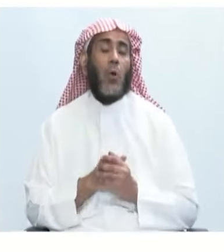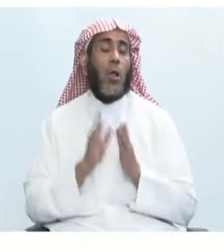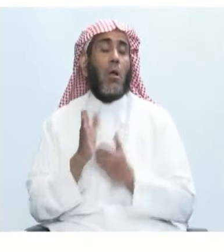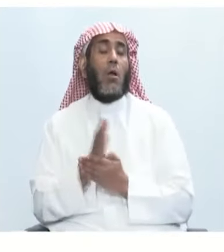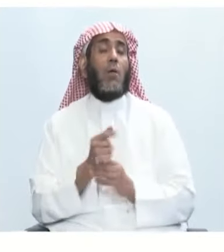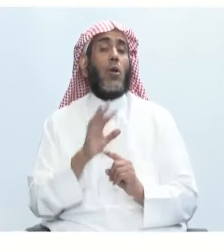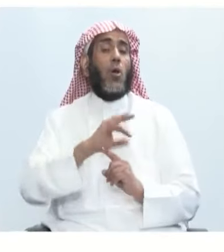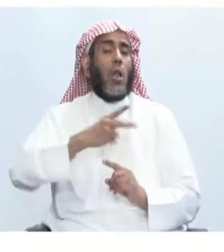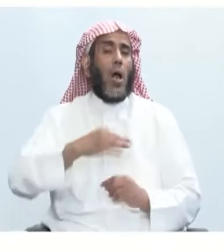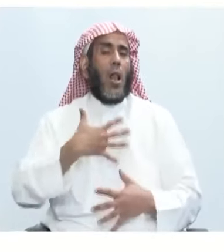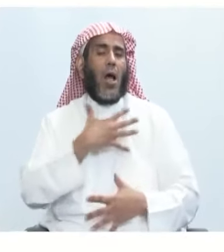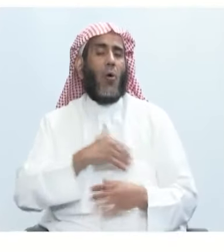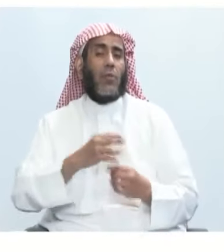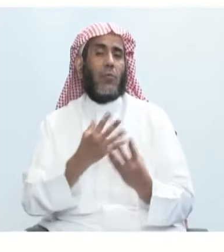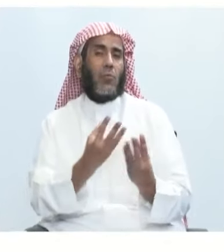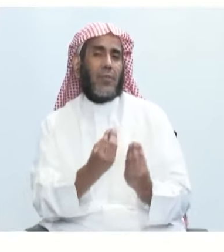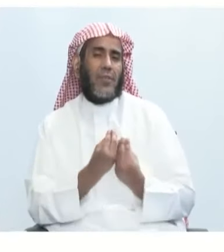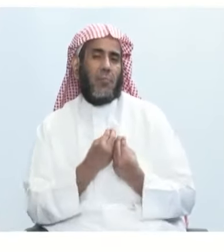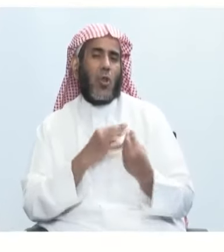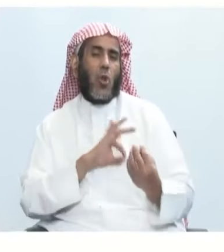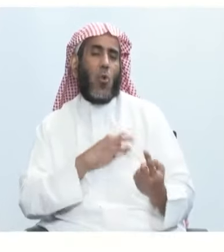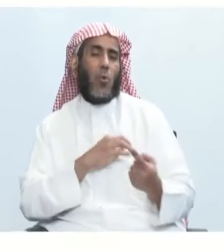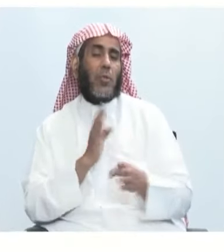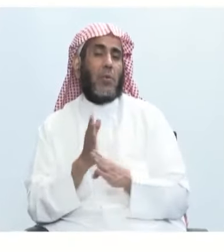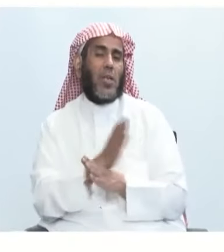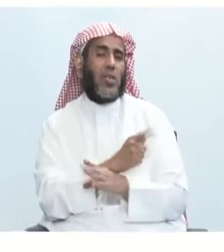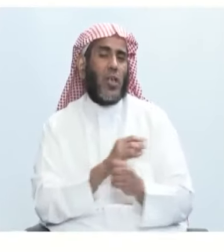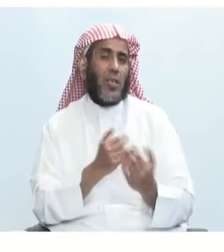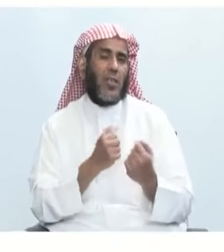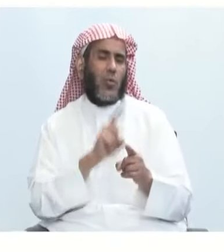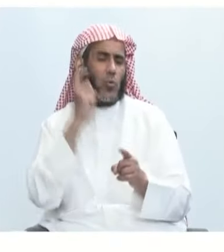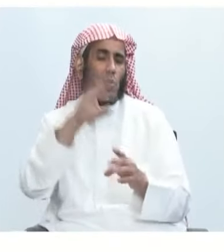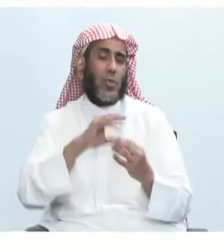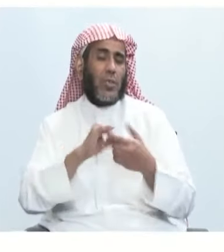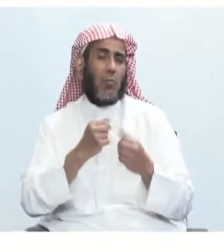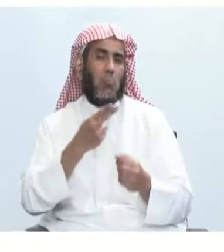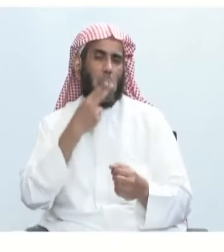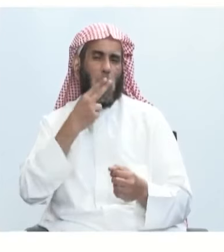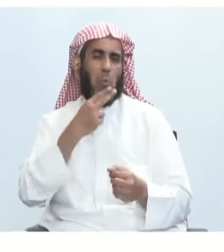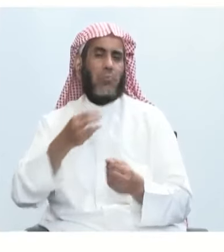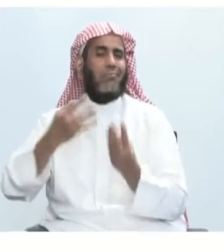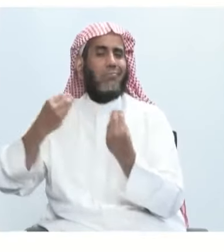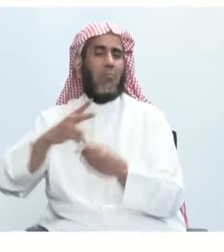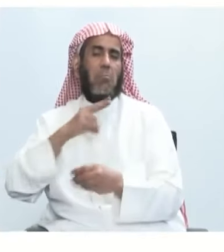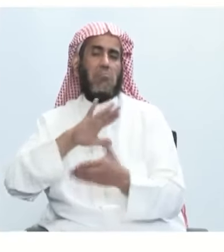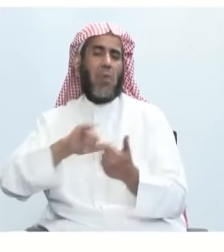تؤثر على عواطف الناس وتستميل قلوبهم اتبع الاجراءات الاتيه لتقنع صديقك بالاقلاع عن التدخين الاجراءات تستخدم